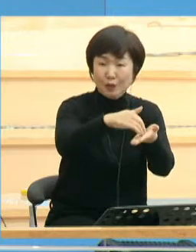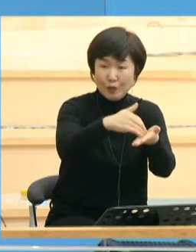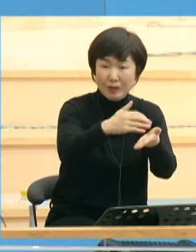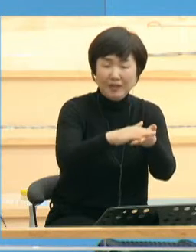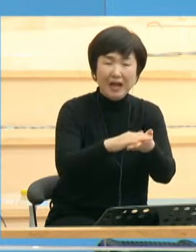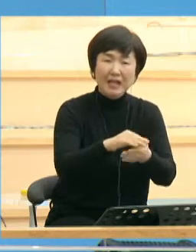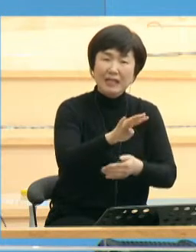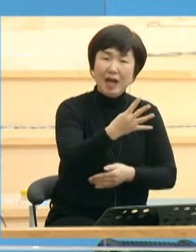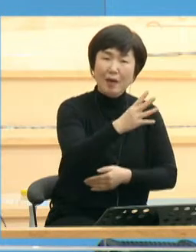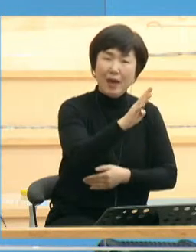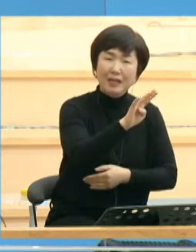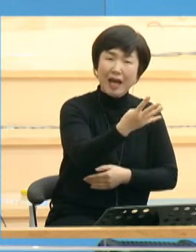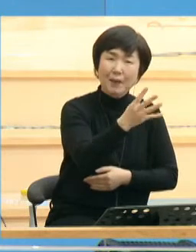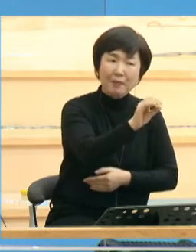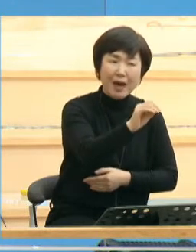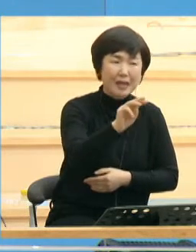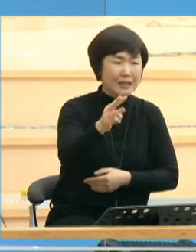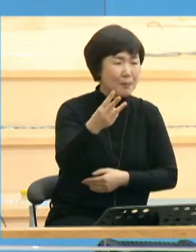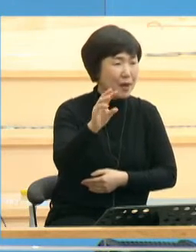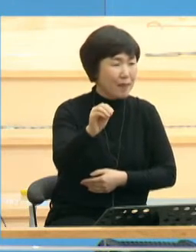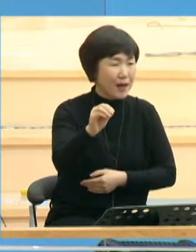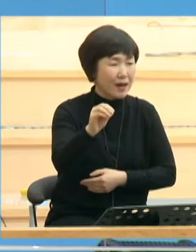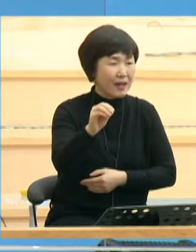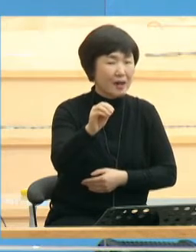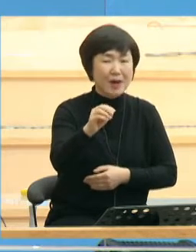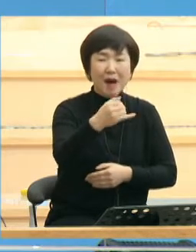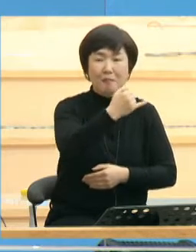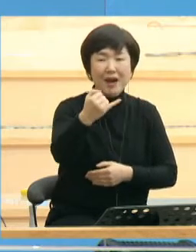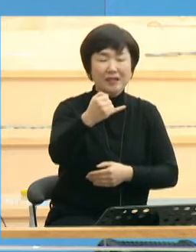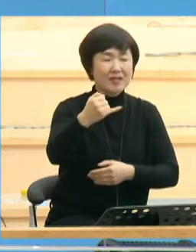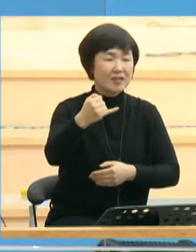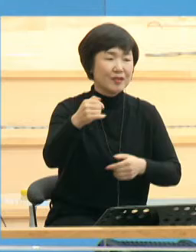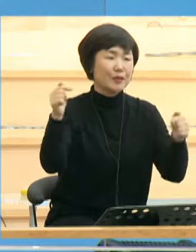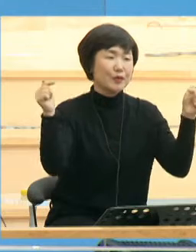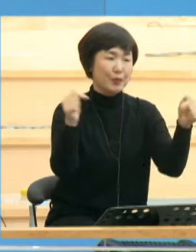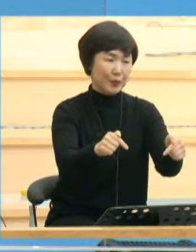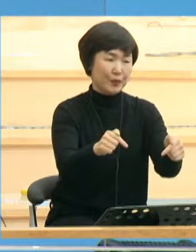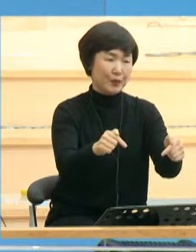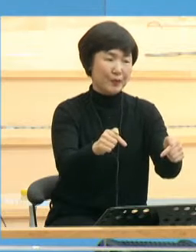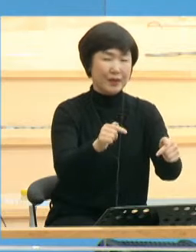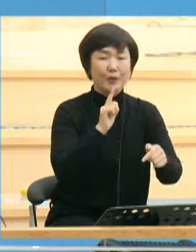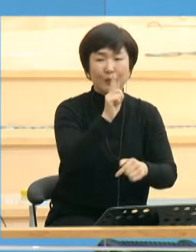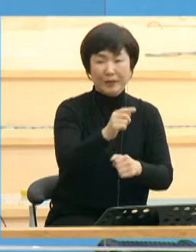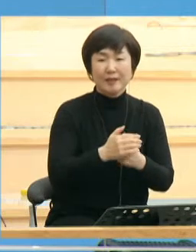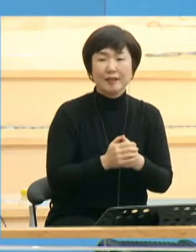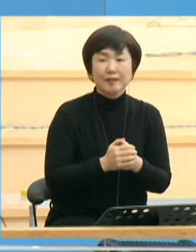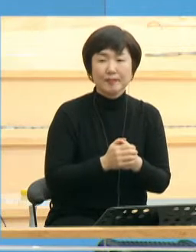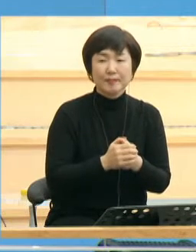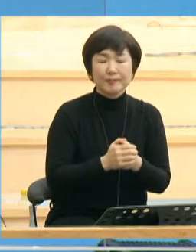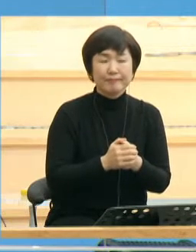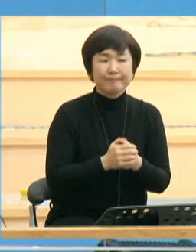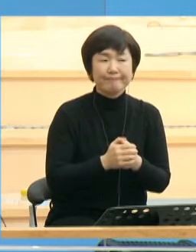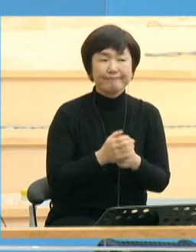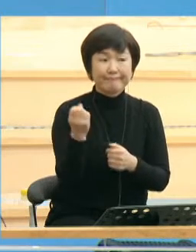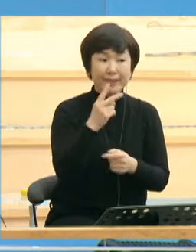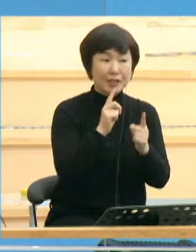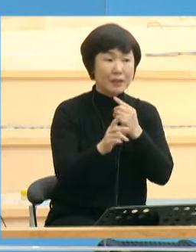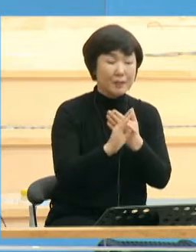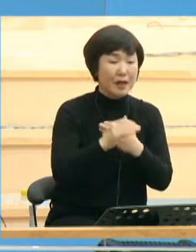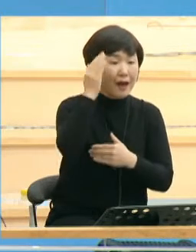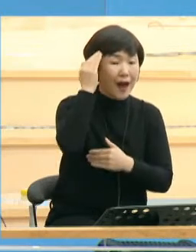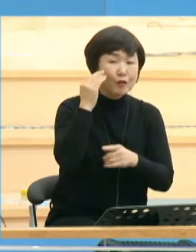적게는 300만이 줄어들 것이라고 그렇게 말이야 이렇게 다시 말은 뭐냐